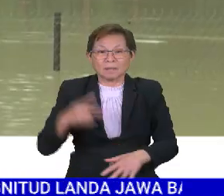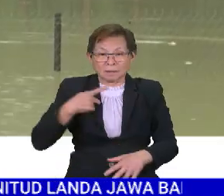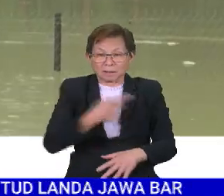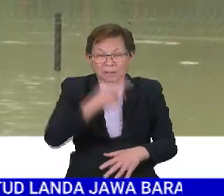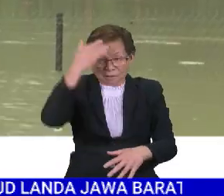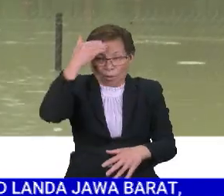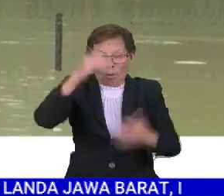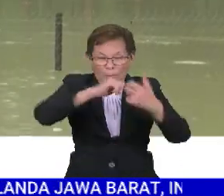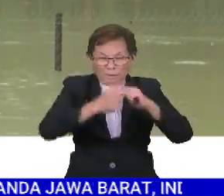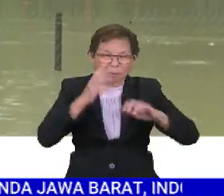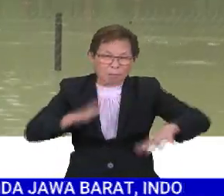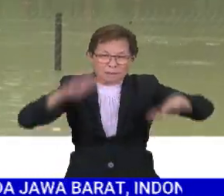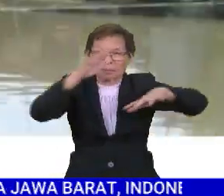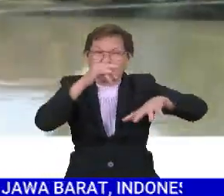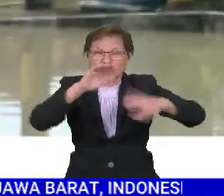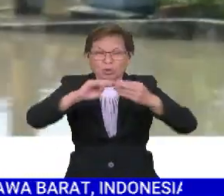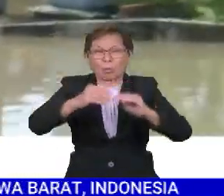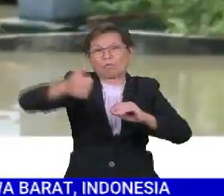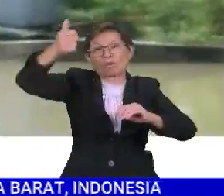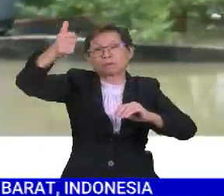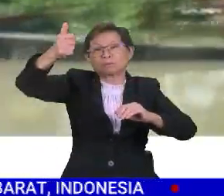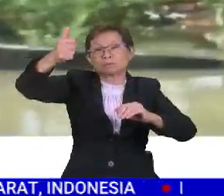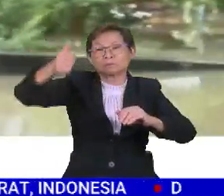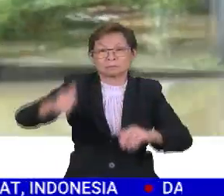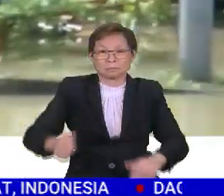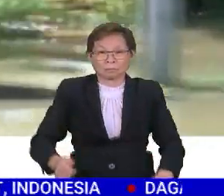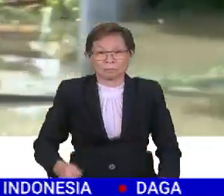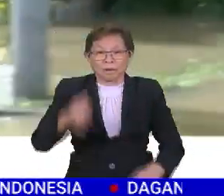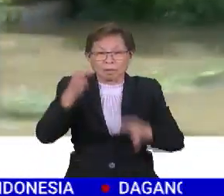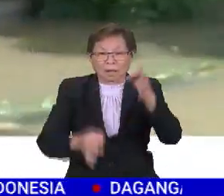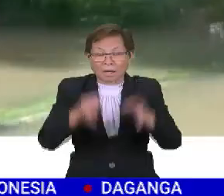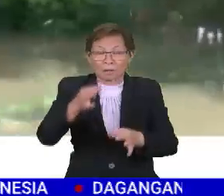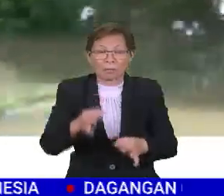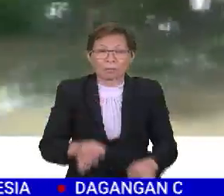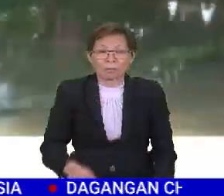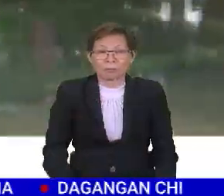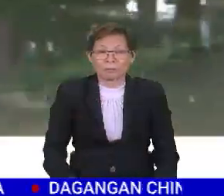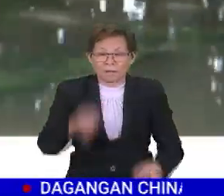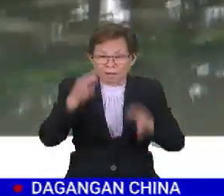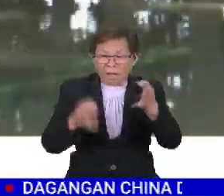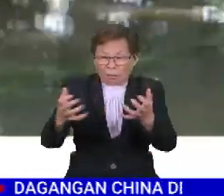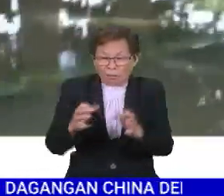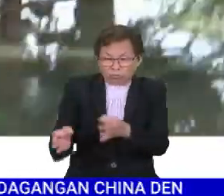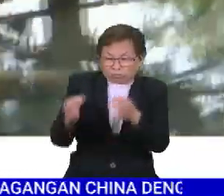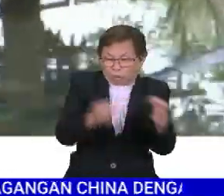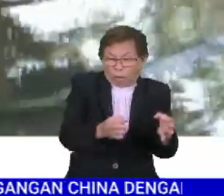banjir di Negeri Melaka ini menjadi isu nombor satu. Tapi kalau katakan nak ditangguh ataupun